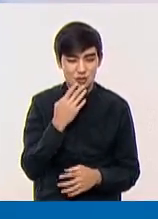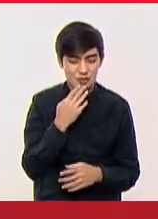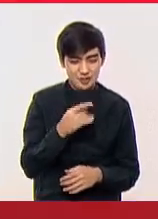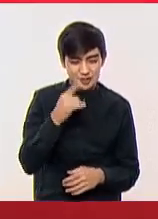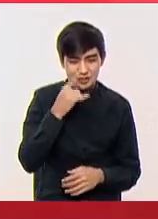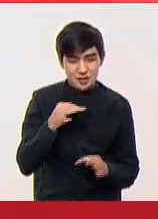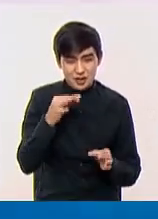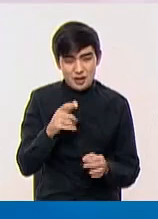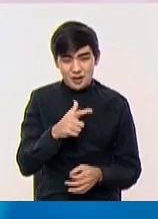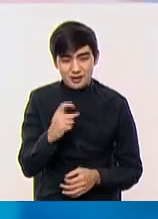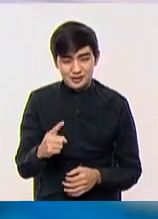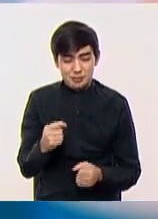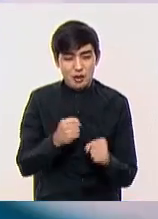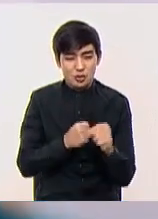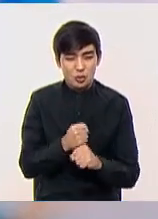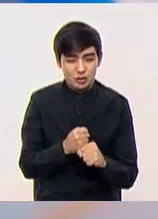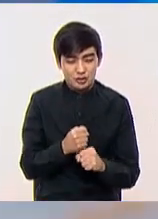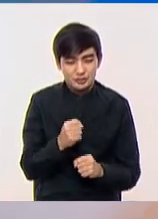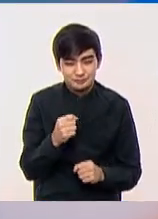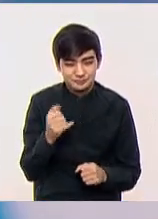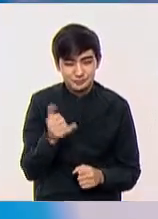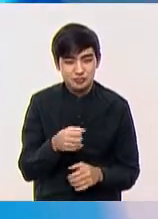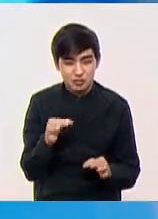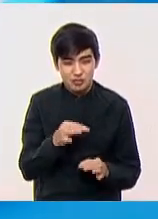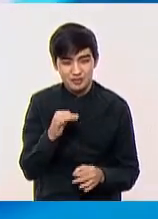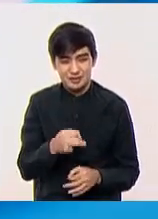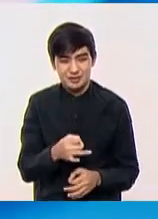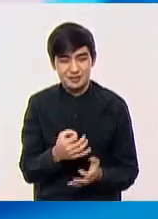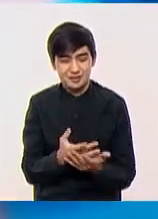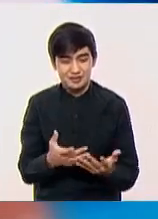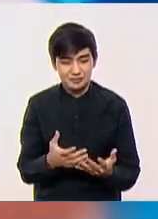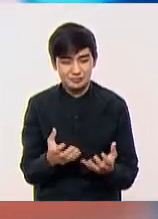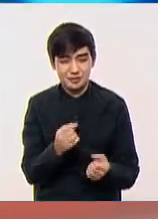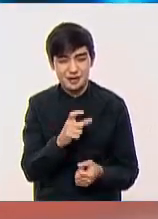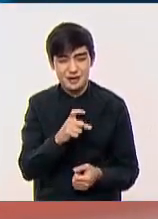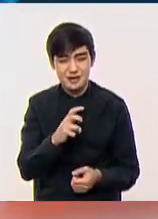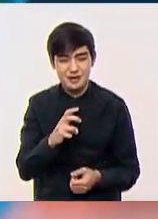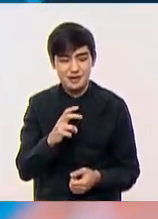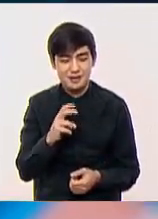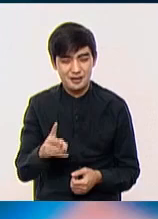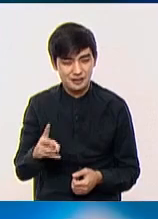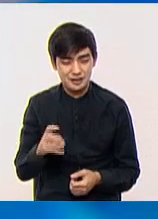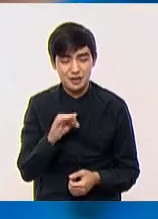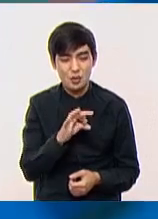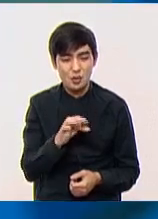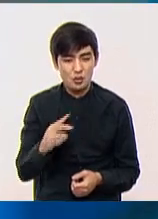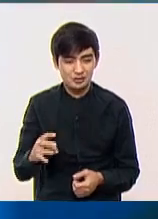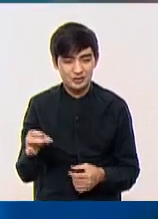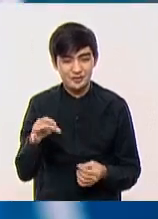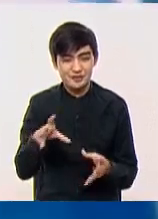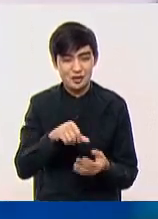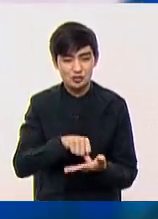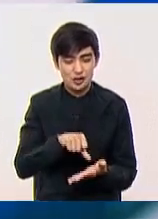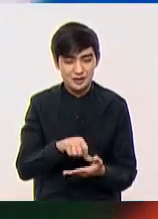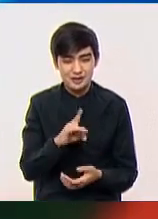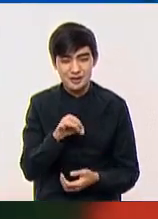области газомоторного топлива. Целью мероприятия, проходящего под эгидой ЕЭК ООН, стала консолидация всех участников